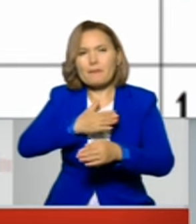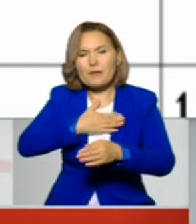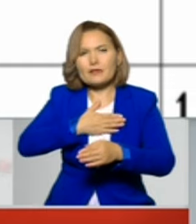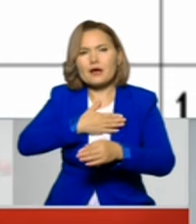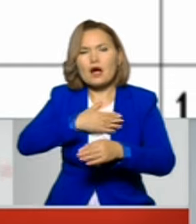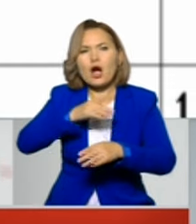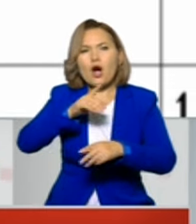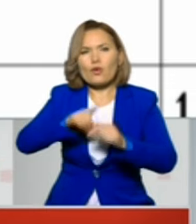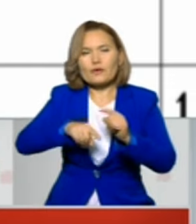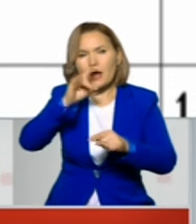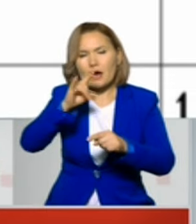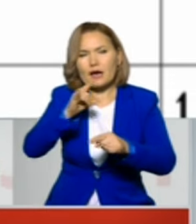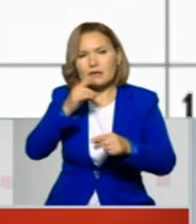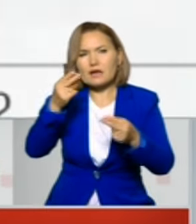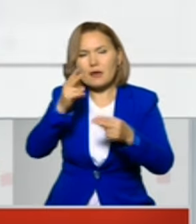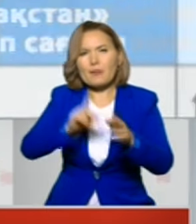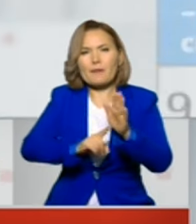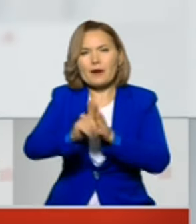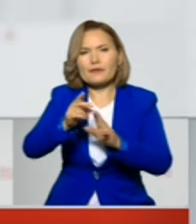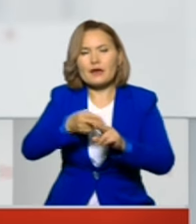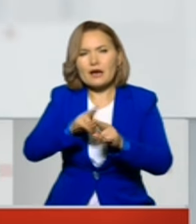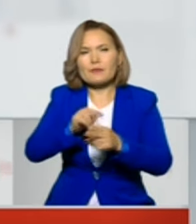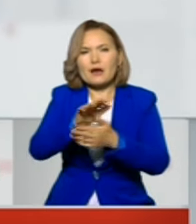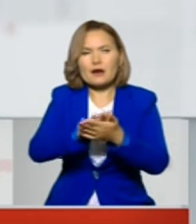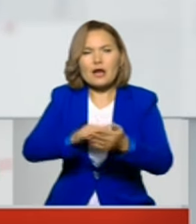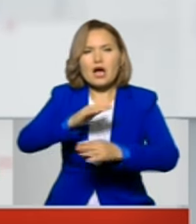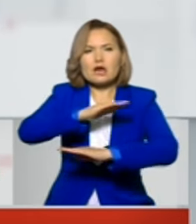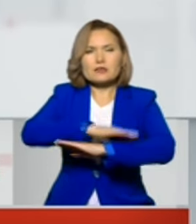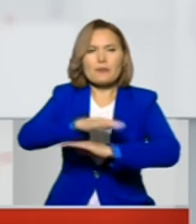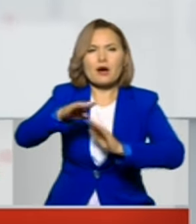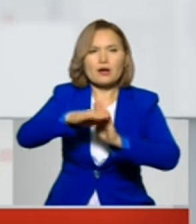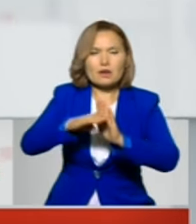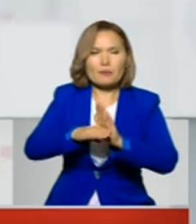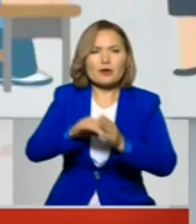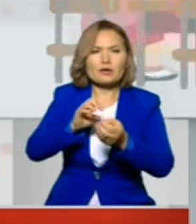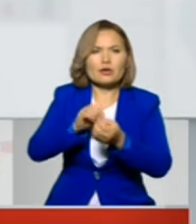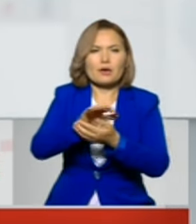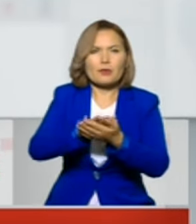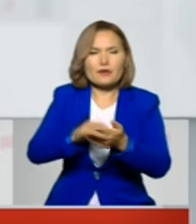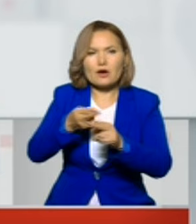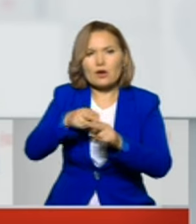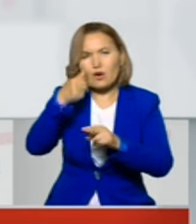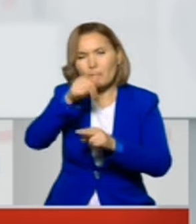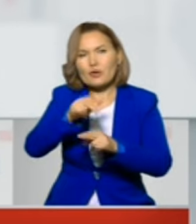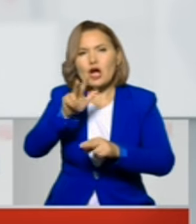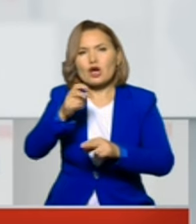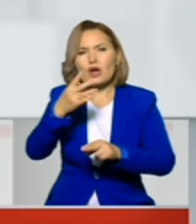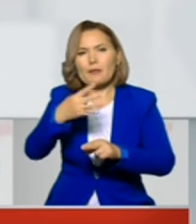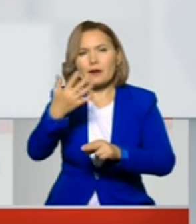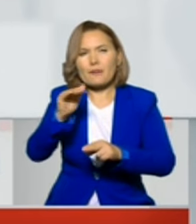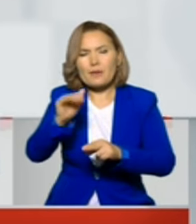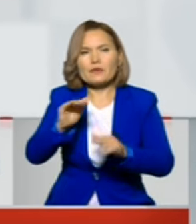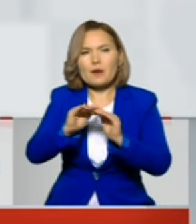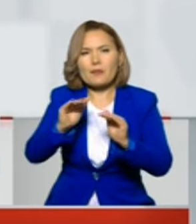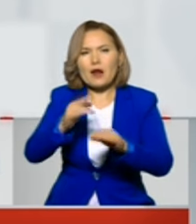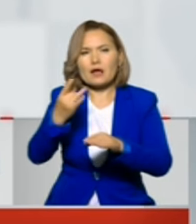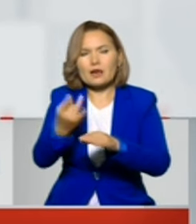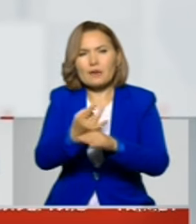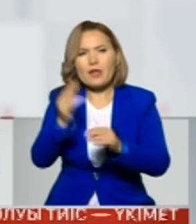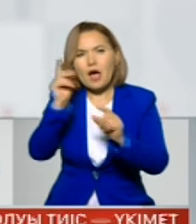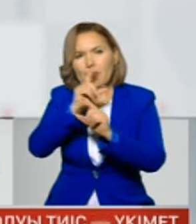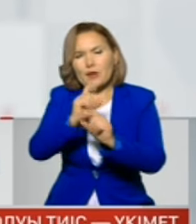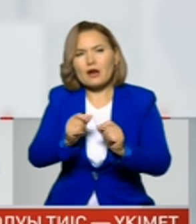Қазақстан атты сынып сағатымен басталып, әрі қарай сабақ кестесі бойынша жалғасады. Быйыл 345 мың бүлдіршін алғаш рет